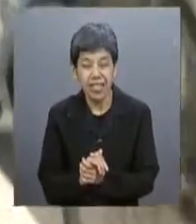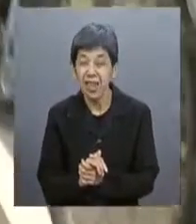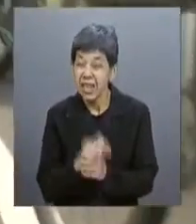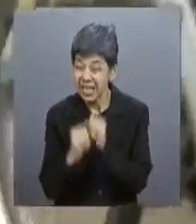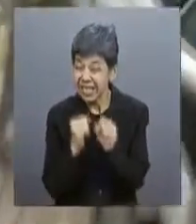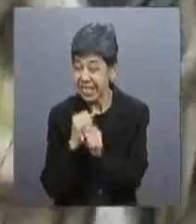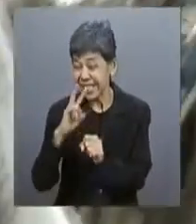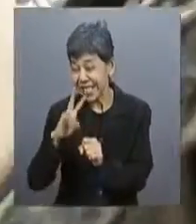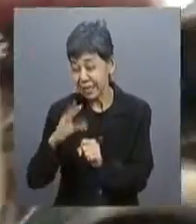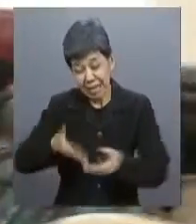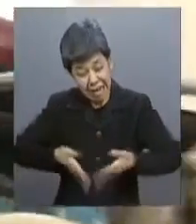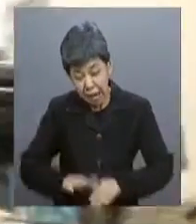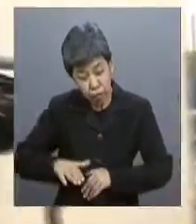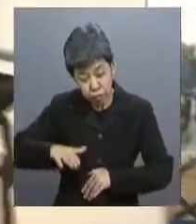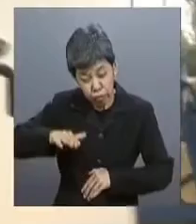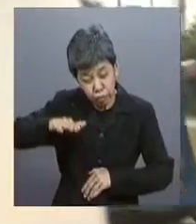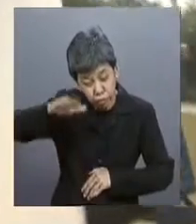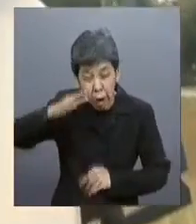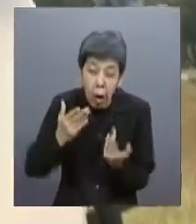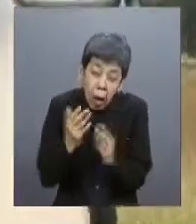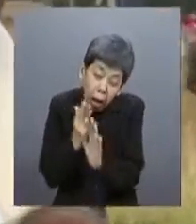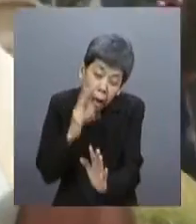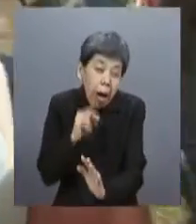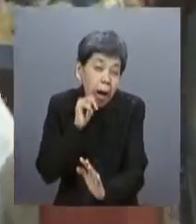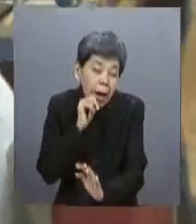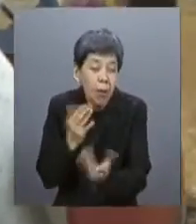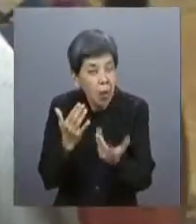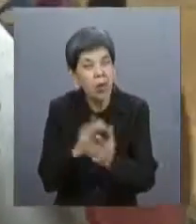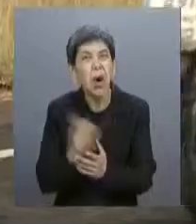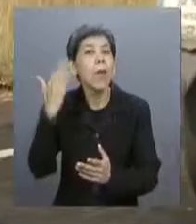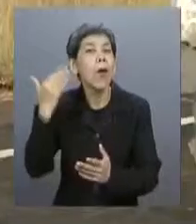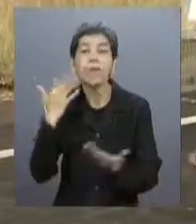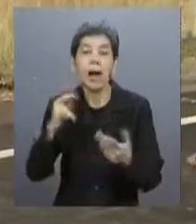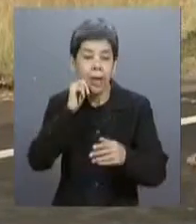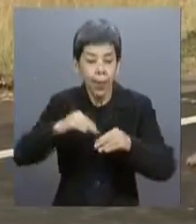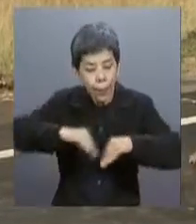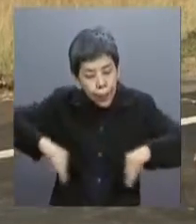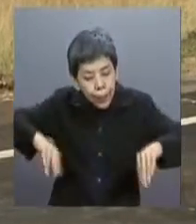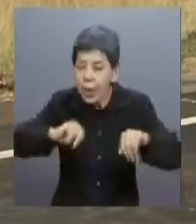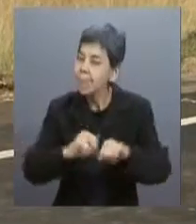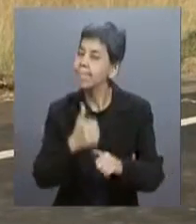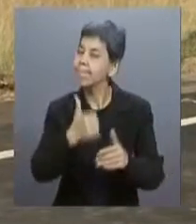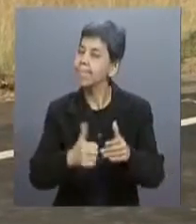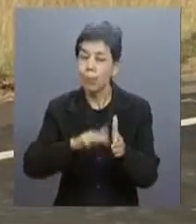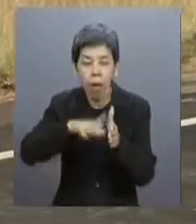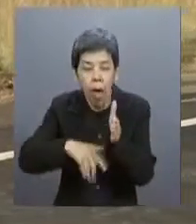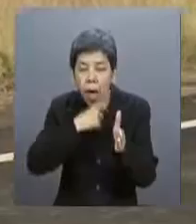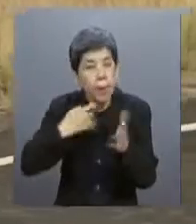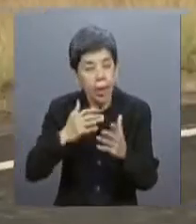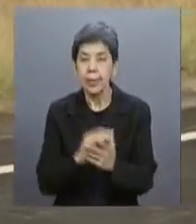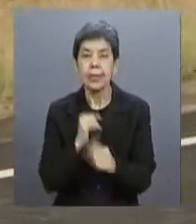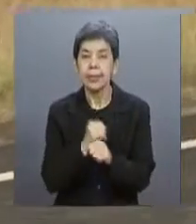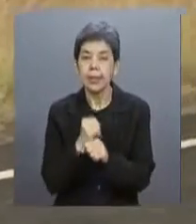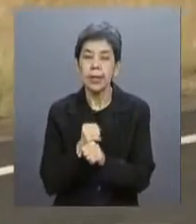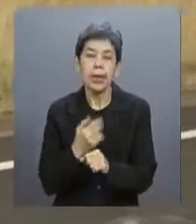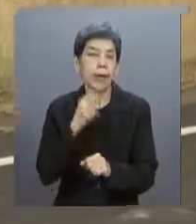74ปีที่ตั้งแต่เกิดมาที่ต้องมารอคิวเพื่อที่จะรับน้ำเพราะก่อนหน้านี้บ่อน้ำบาดาลไม่เคยแห้งขอดจึงไม่สามารถที่จะนำมา